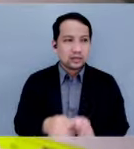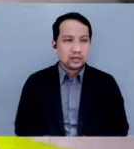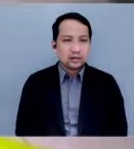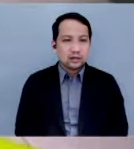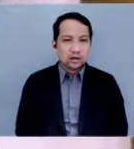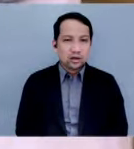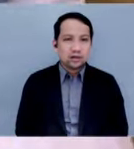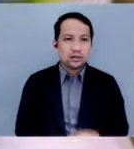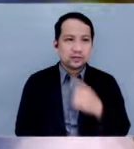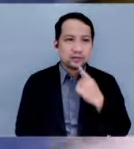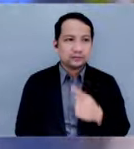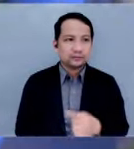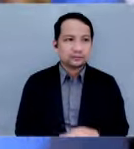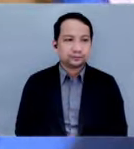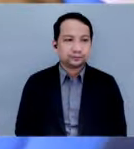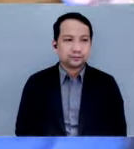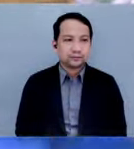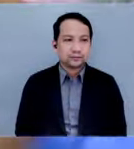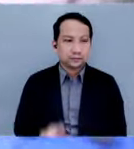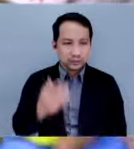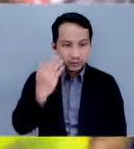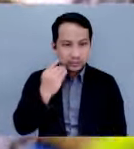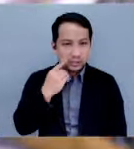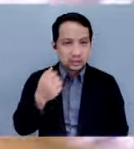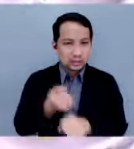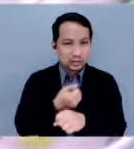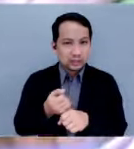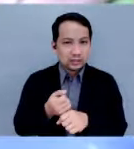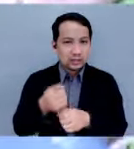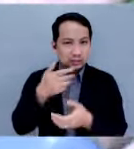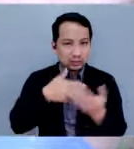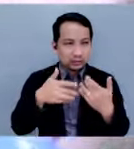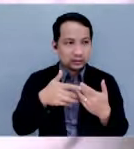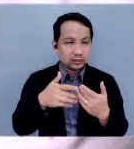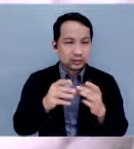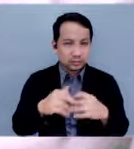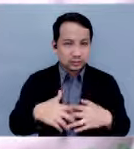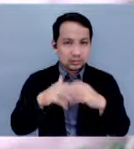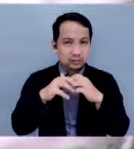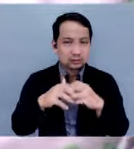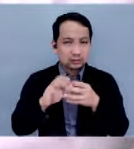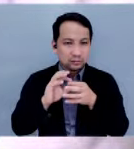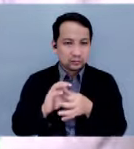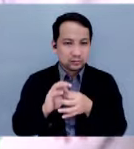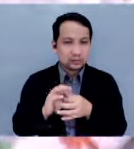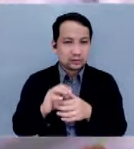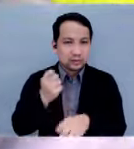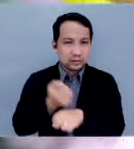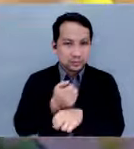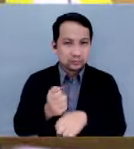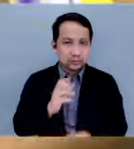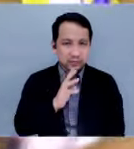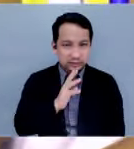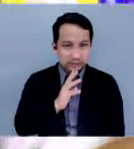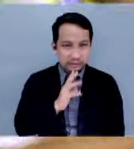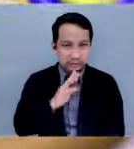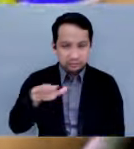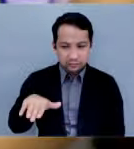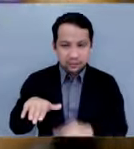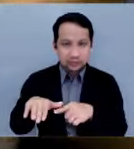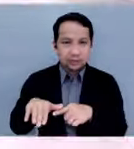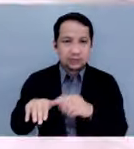GDD. Kondisyon ito kung saan hirap makipag-interact, bubuo ng mga relasyon at magsalita ang isang bata. Permanente ito